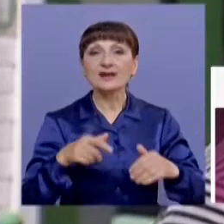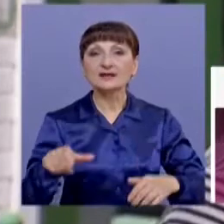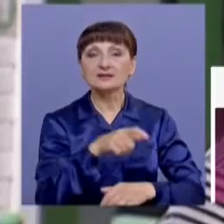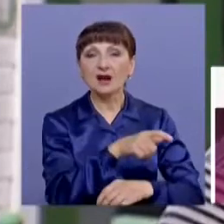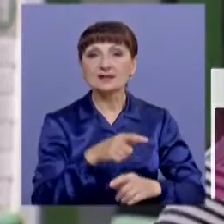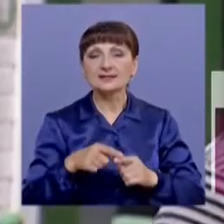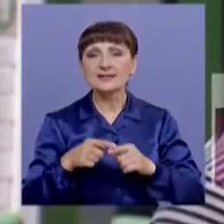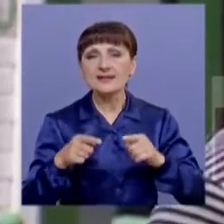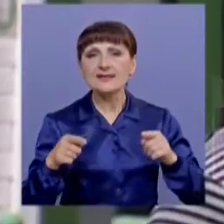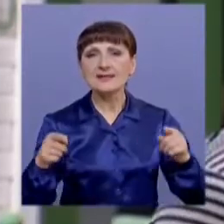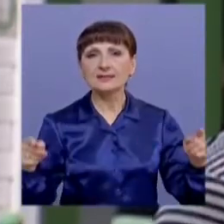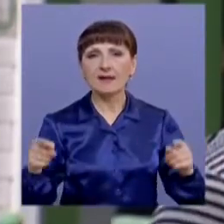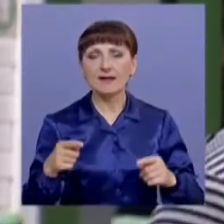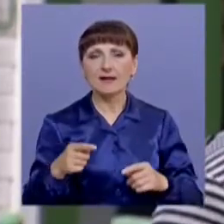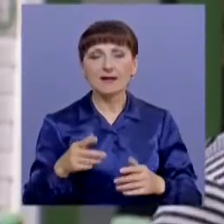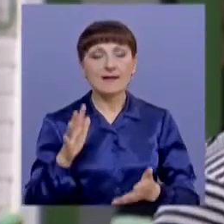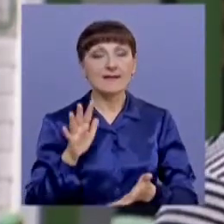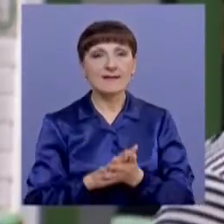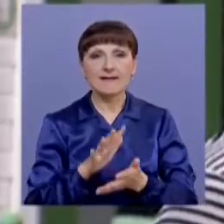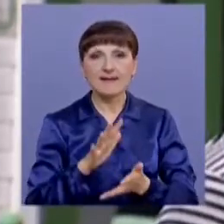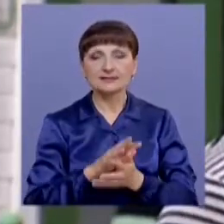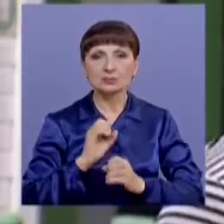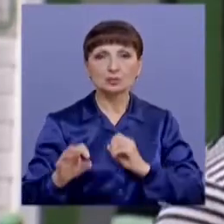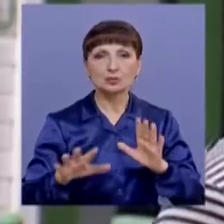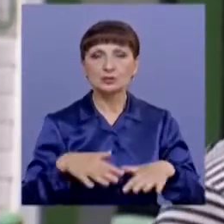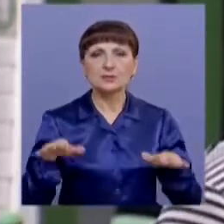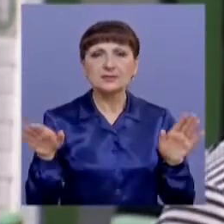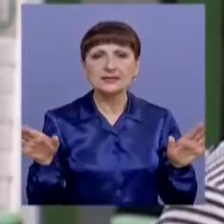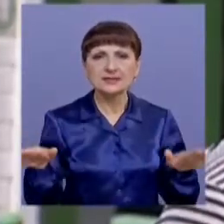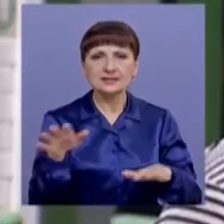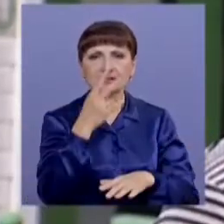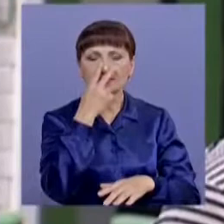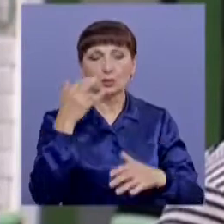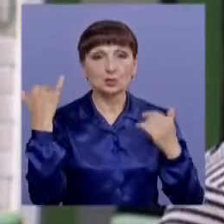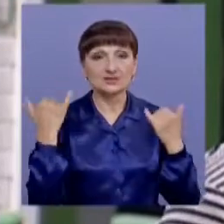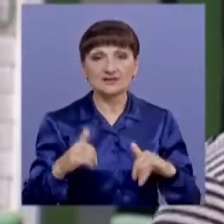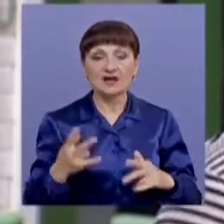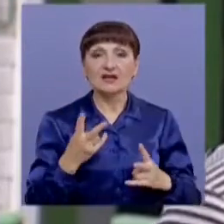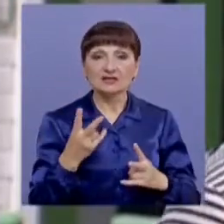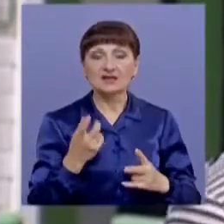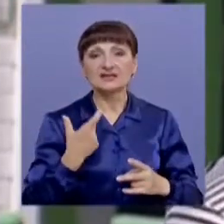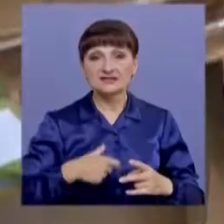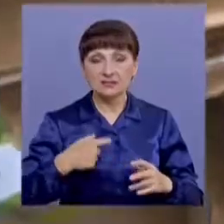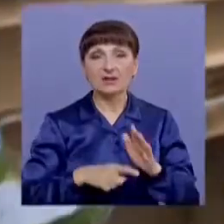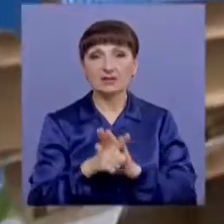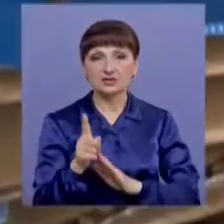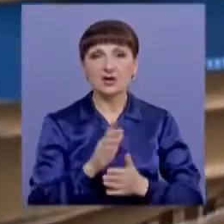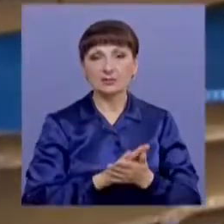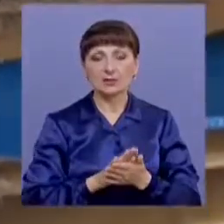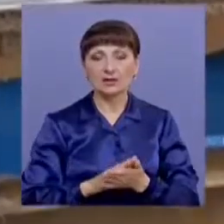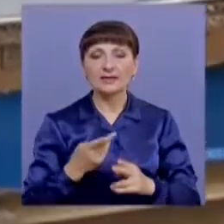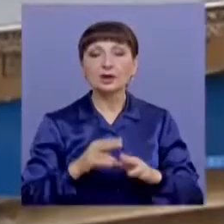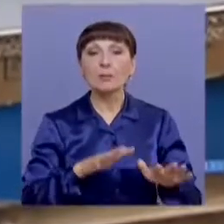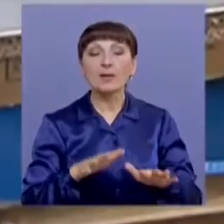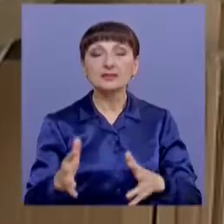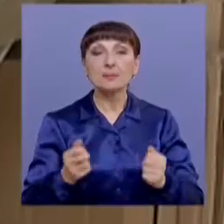это длиннющая просто свалка с птицами, меня поразило, я подумал, надо хотя бы с себя начать. Таких точек